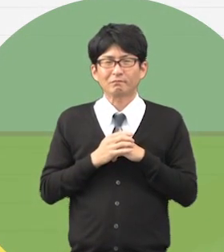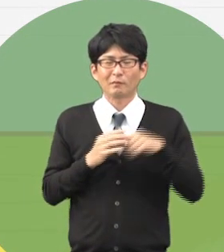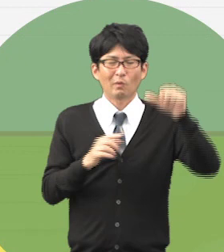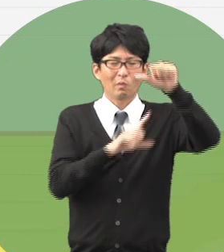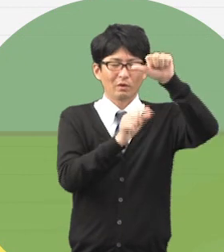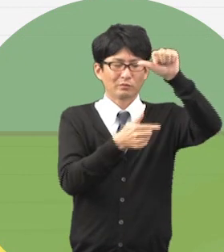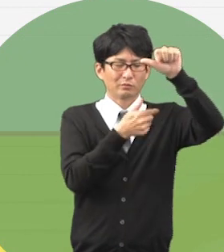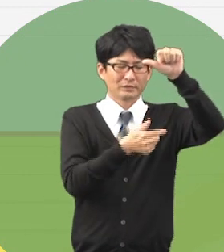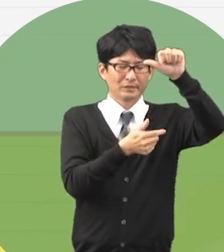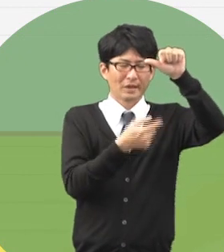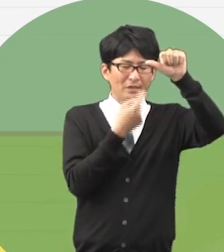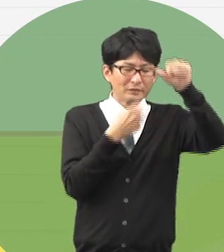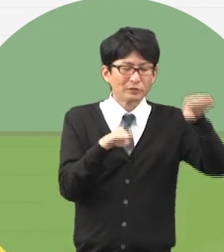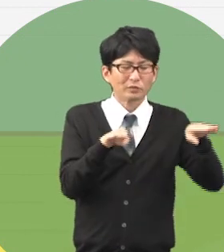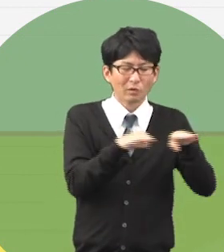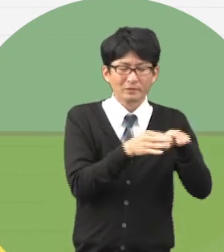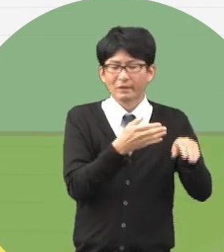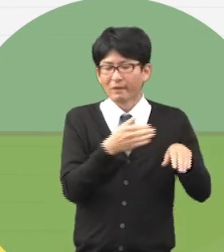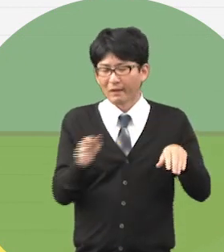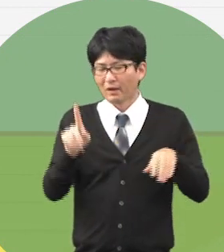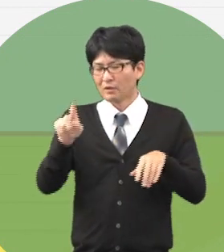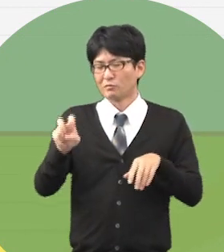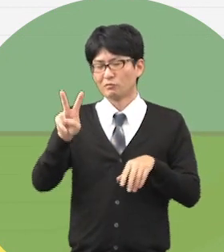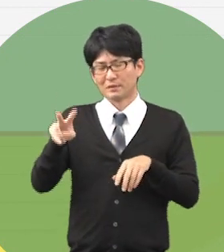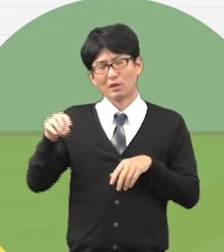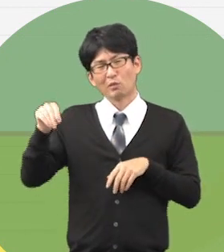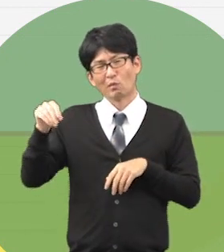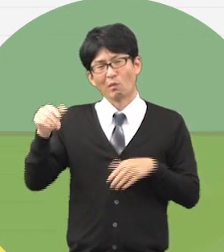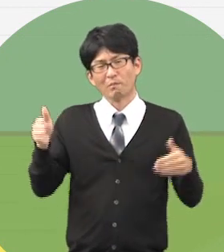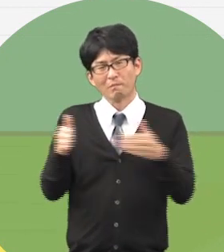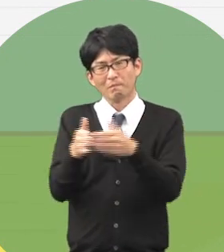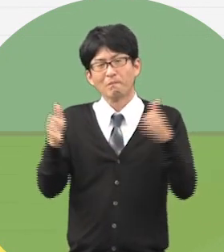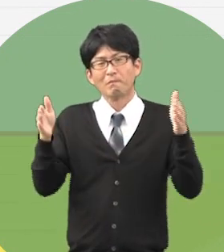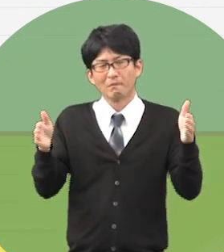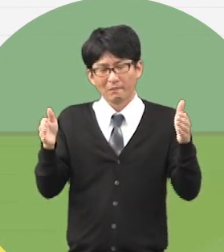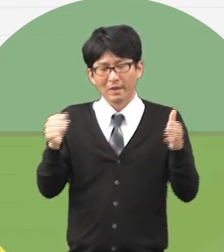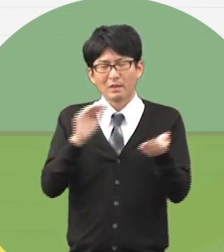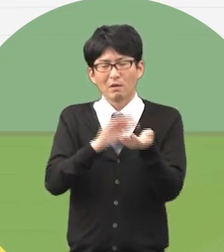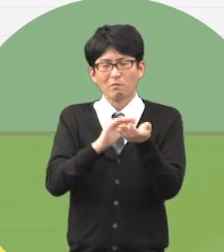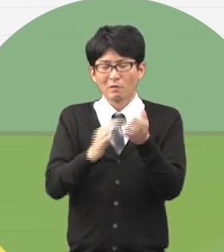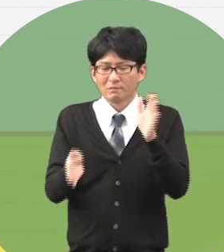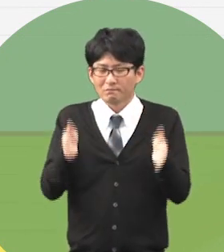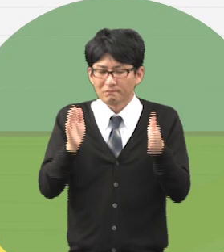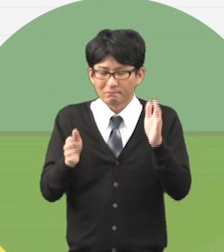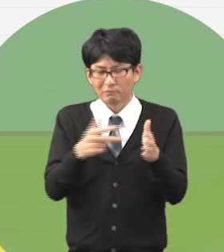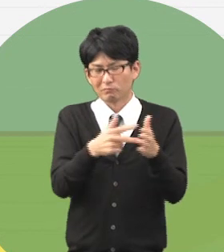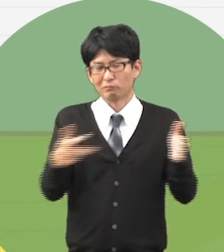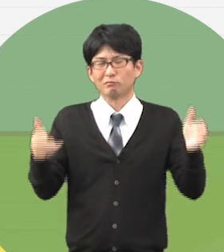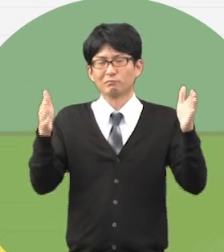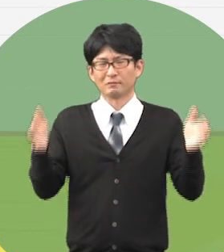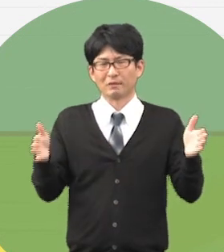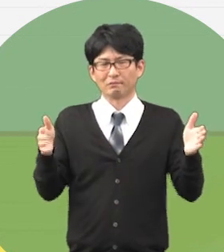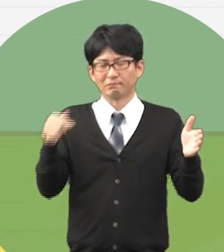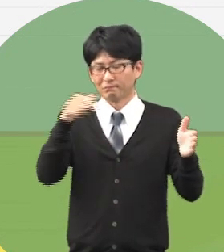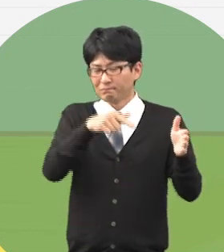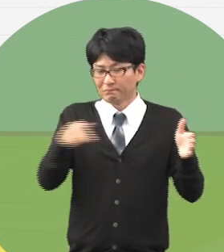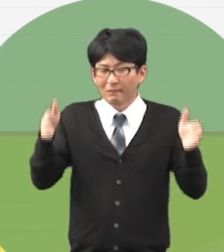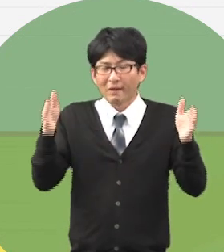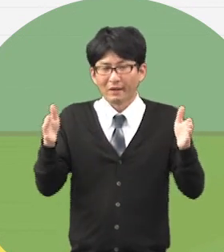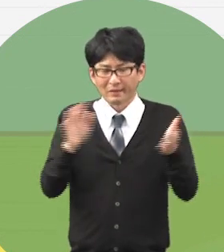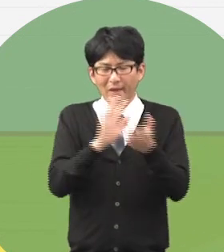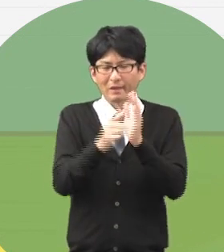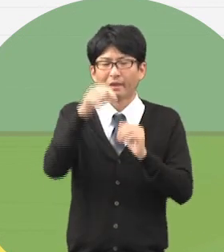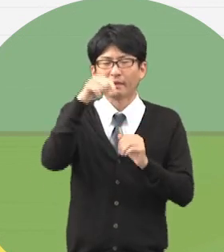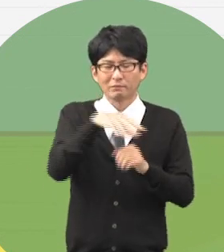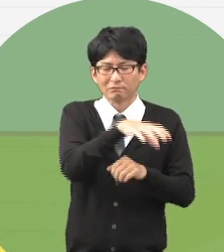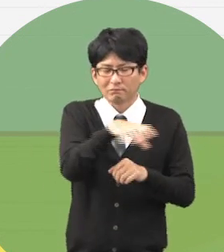5月6日日曜日から12日土曜日までは看護週間です。期間中は県内各地で様